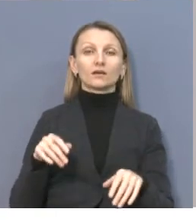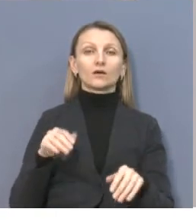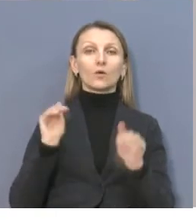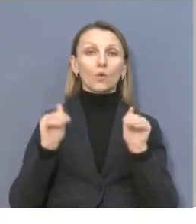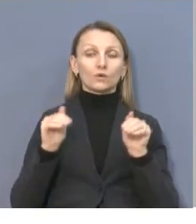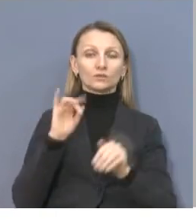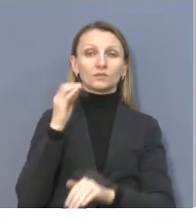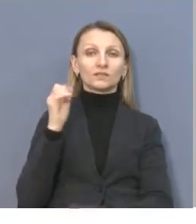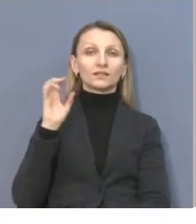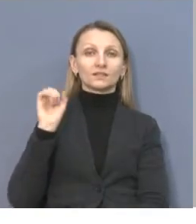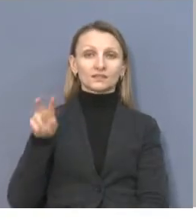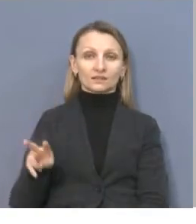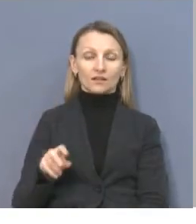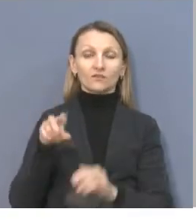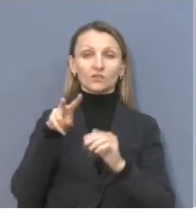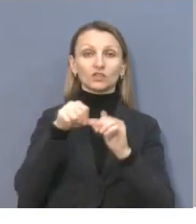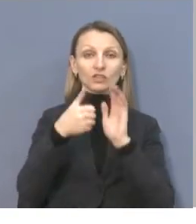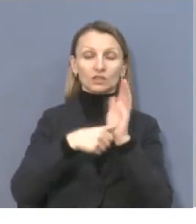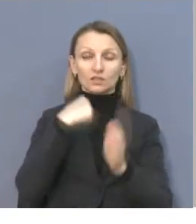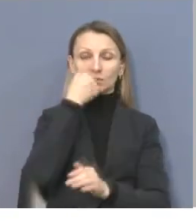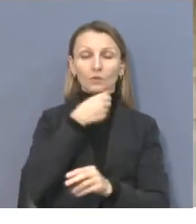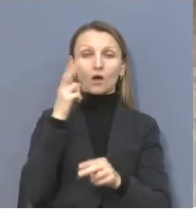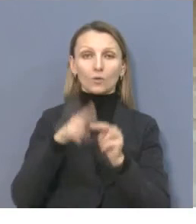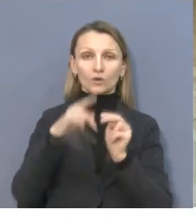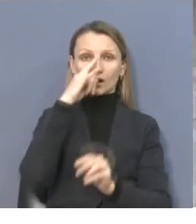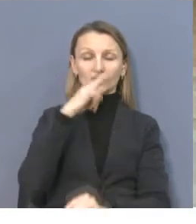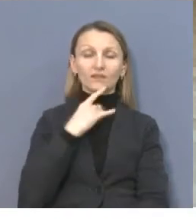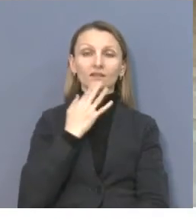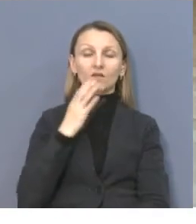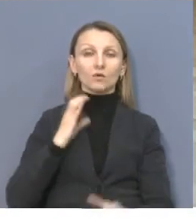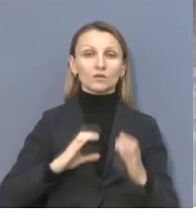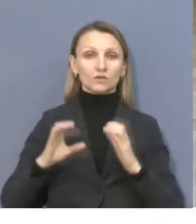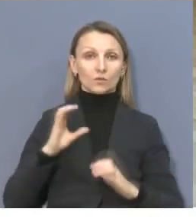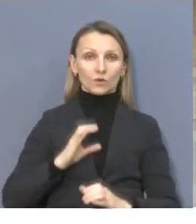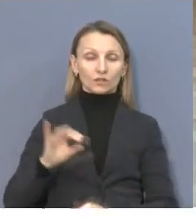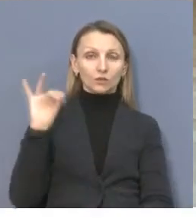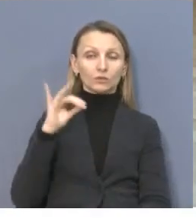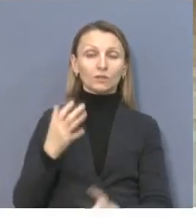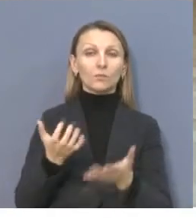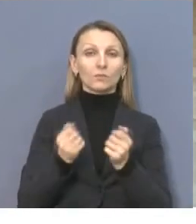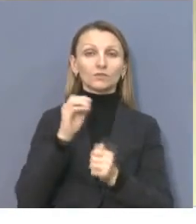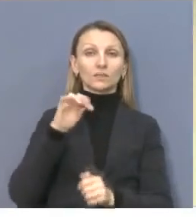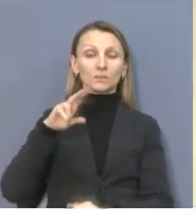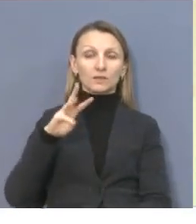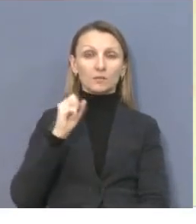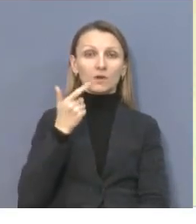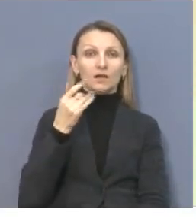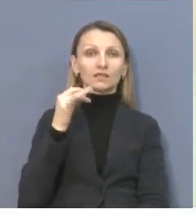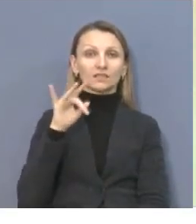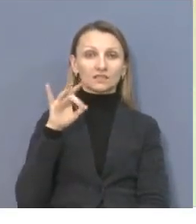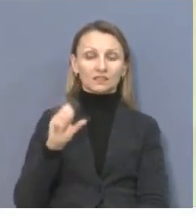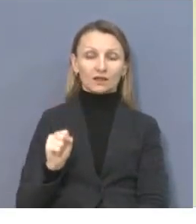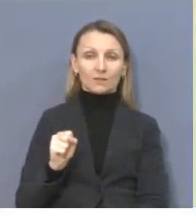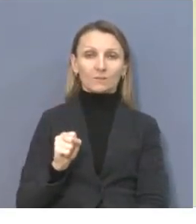сало после этого в 2016 году окончил казахский национальный университет искусство затем получил степень магистра режиссуры